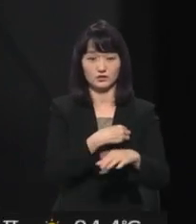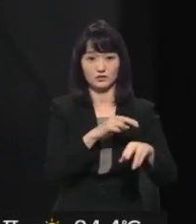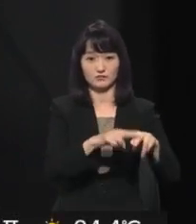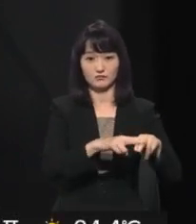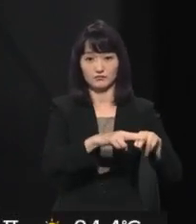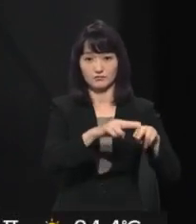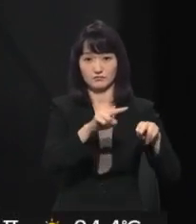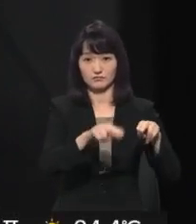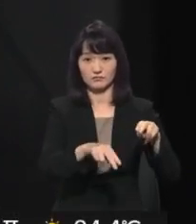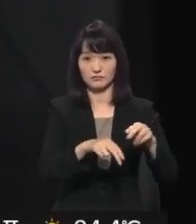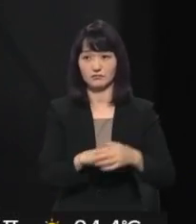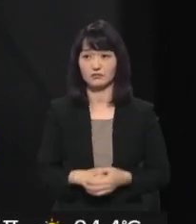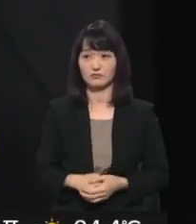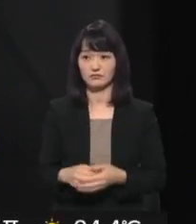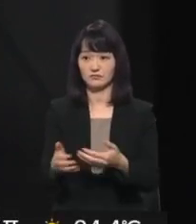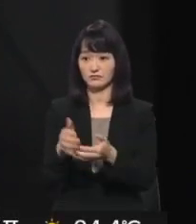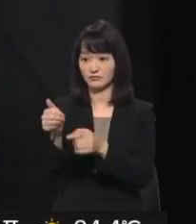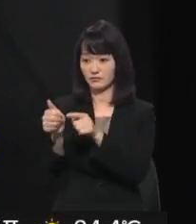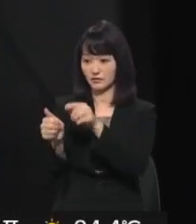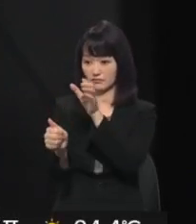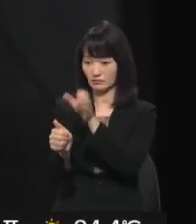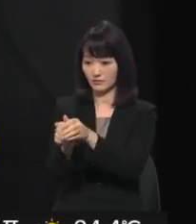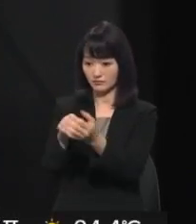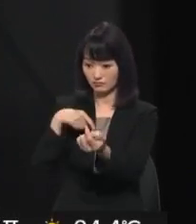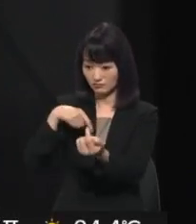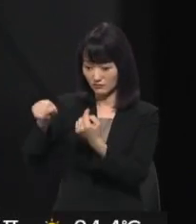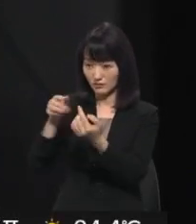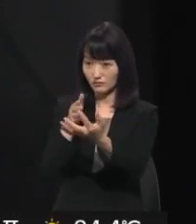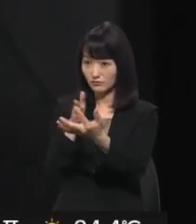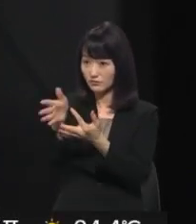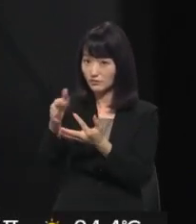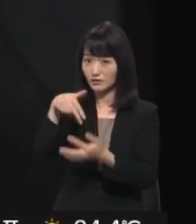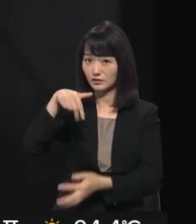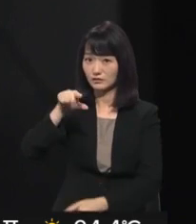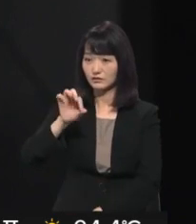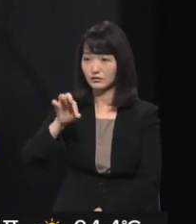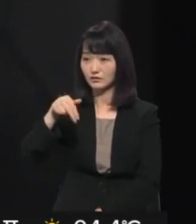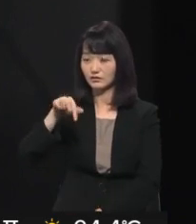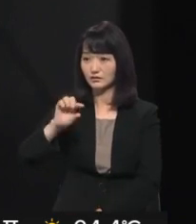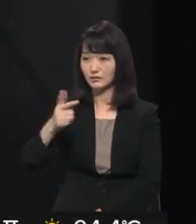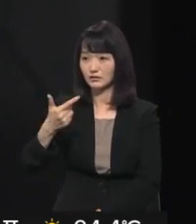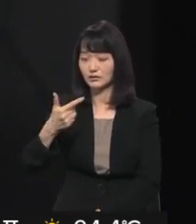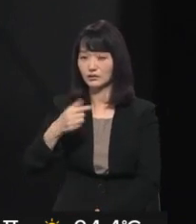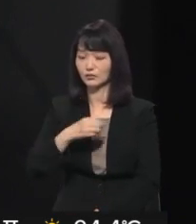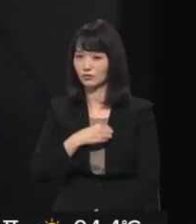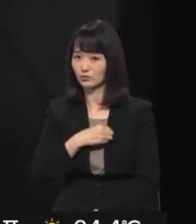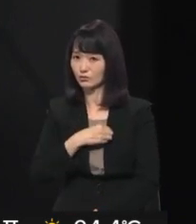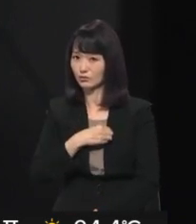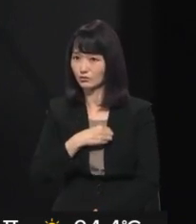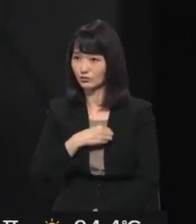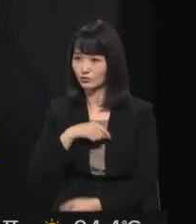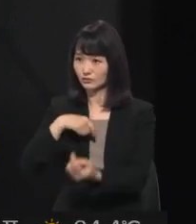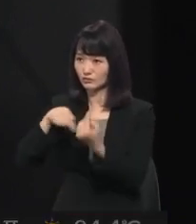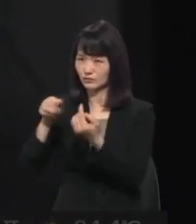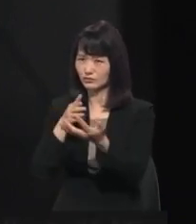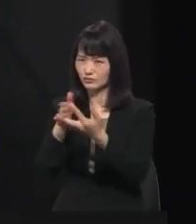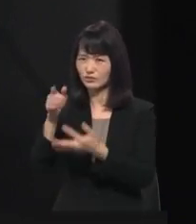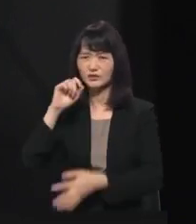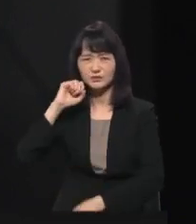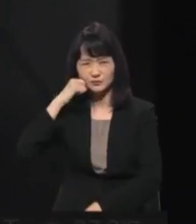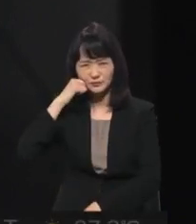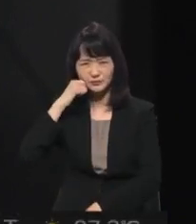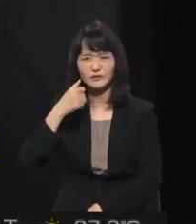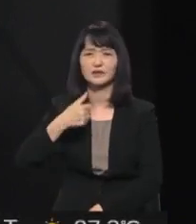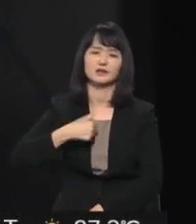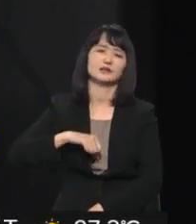그 장관과 실리면 청문회 통과 해야 되는데 장재 노 님 어처구니 통과하기 쉽지 않다 보셨어요 아임 어 아들 문제도